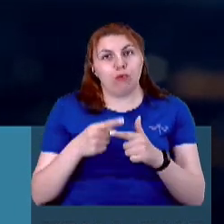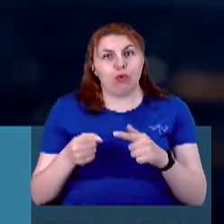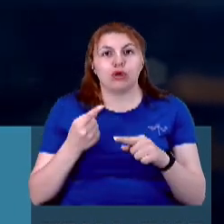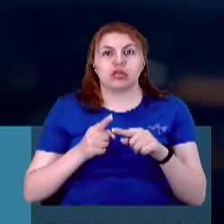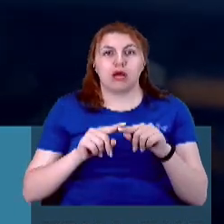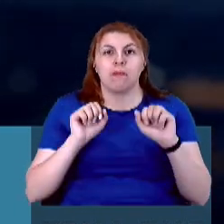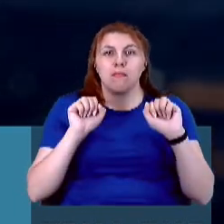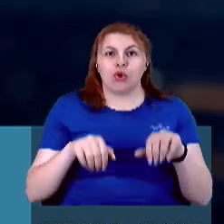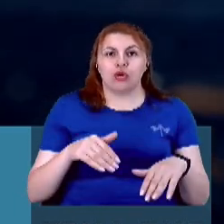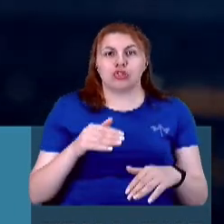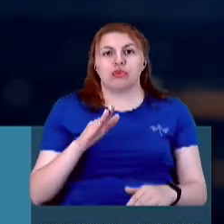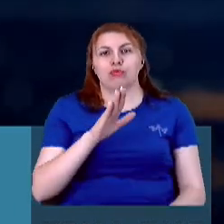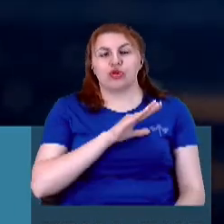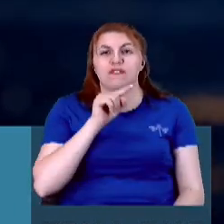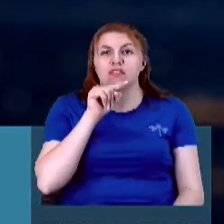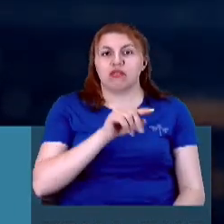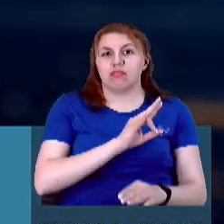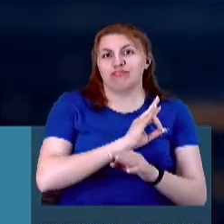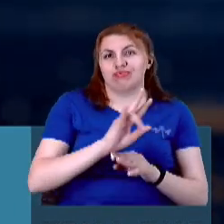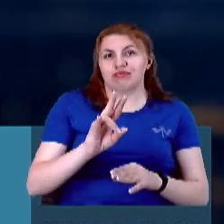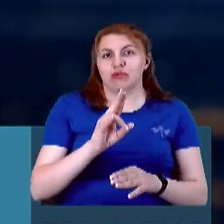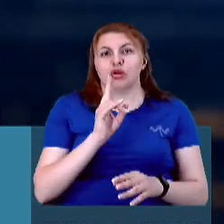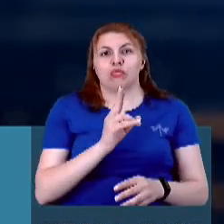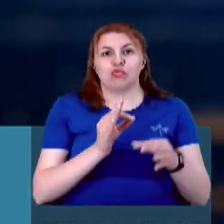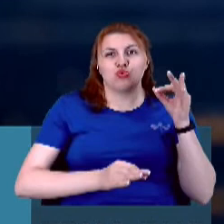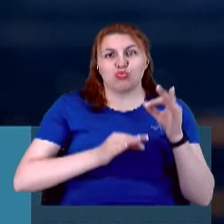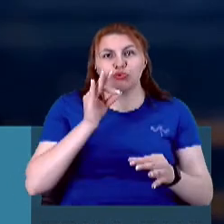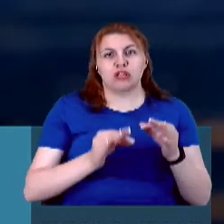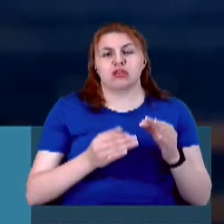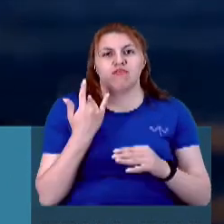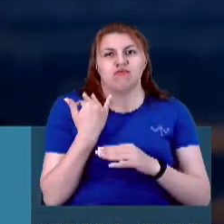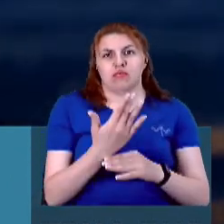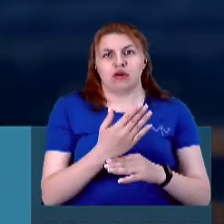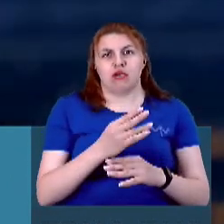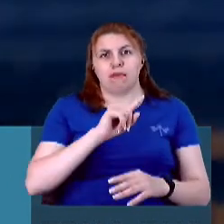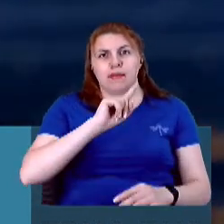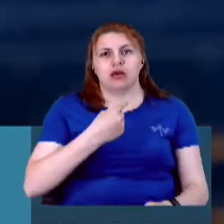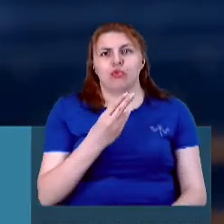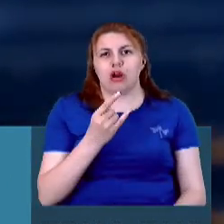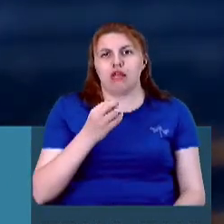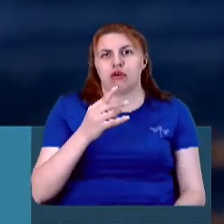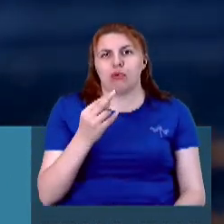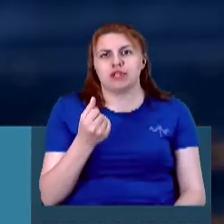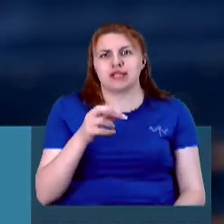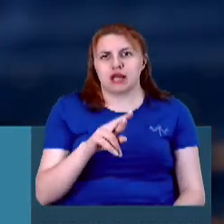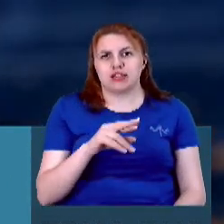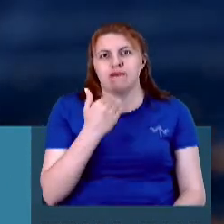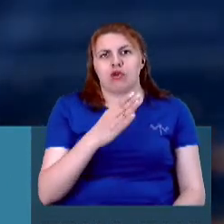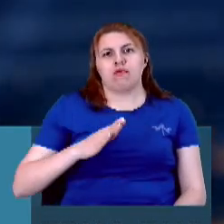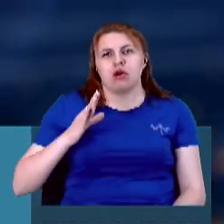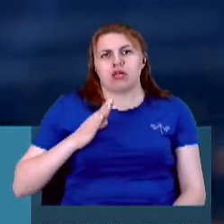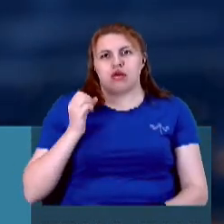бути привіт від тих людей, з ким вона зараз судиться і намагається отримати моральну компенсацію від її